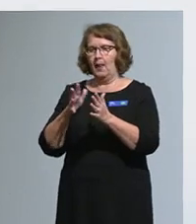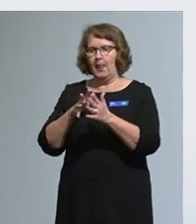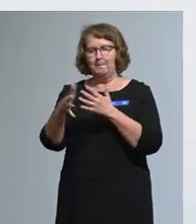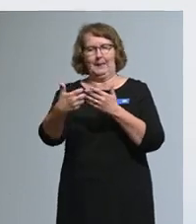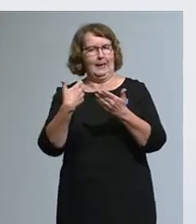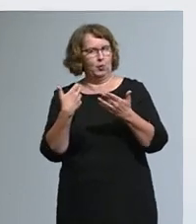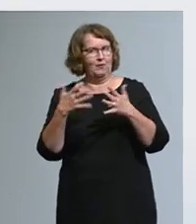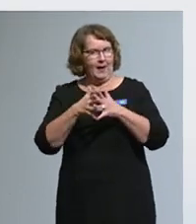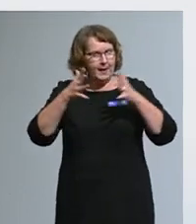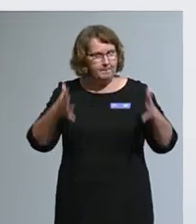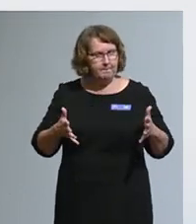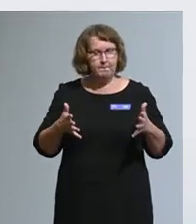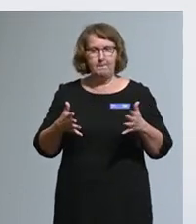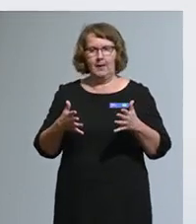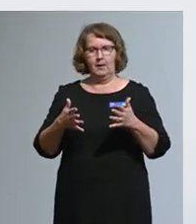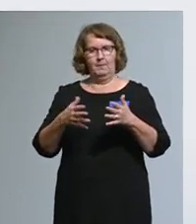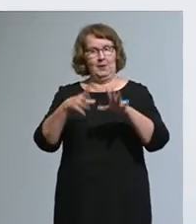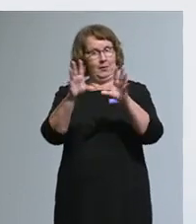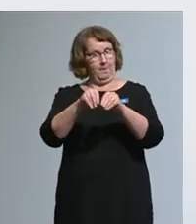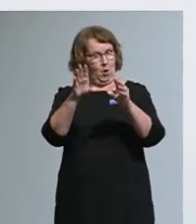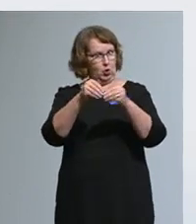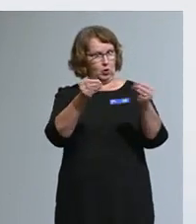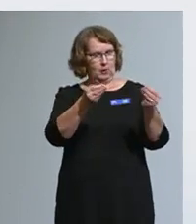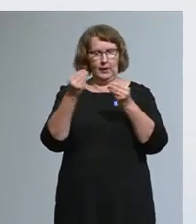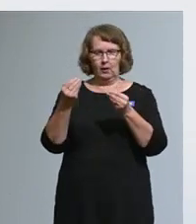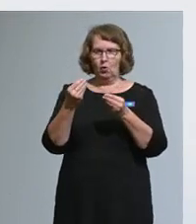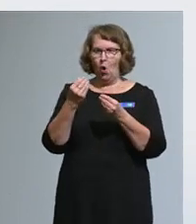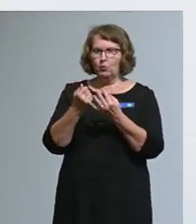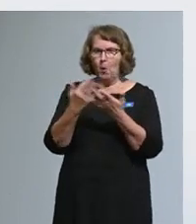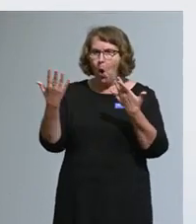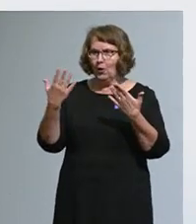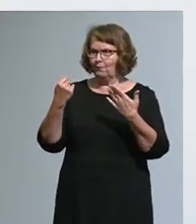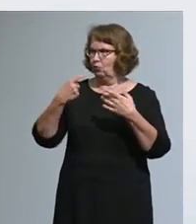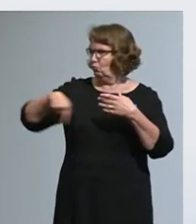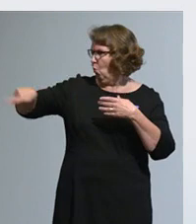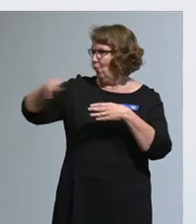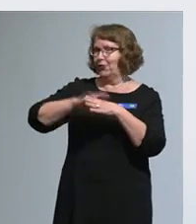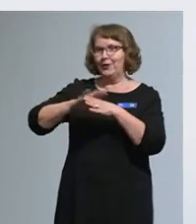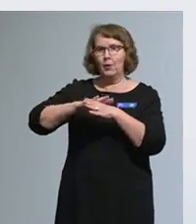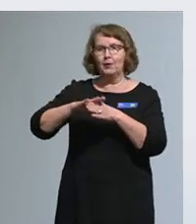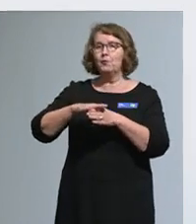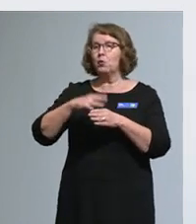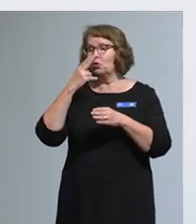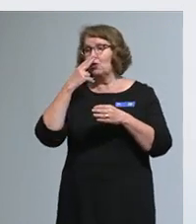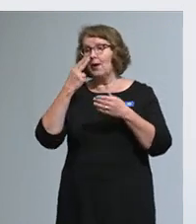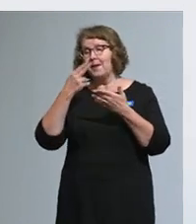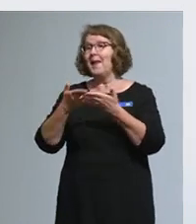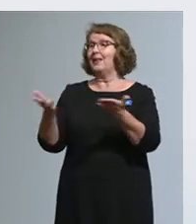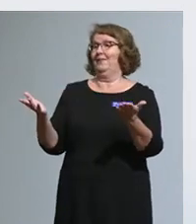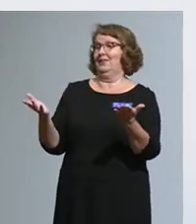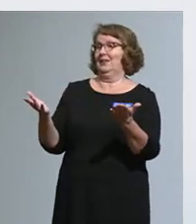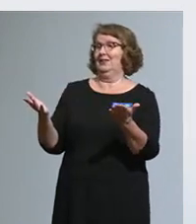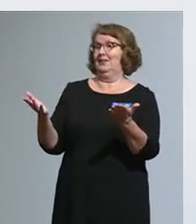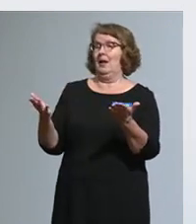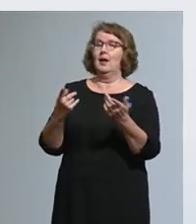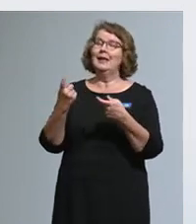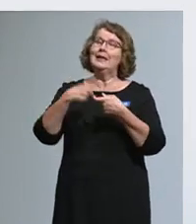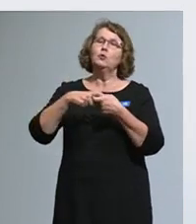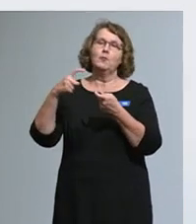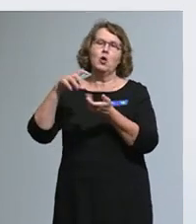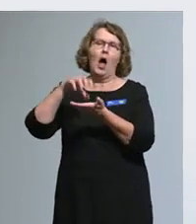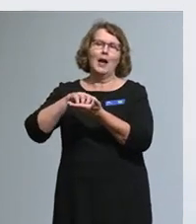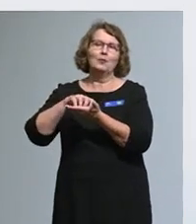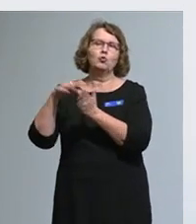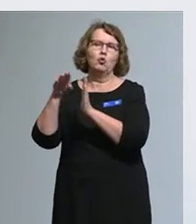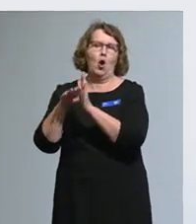monikäyttöisiä käytettävissä ja nähtävissä monille muillekin. Ja toisaalta tämä liittyy koko hallitusohjelman yhteen